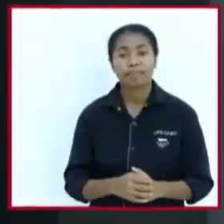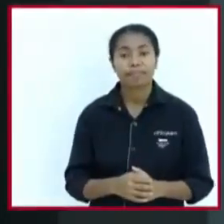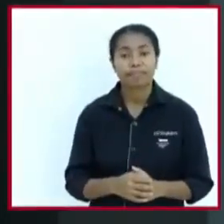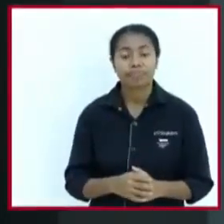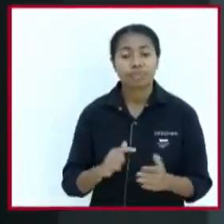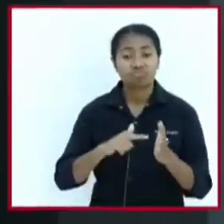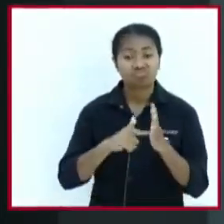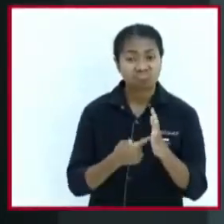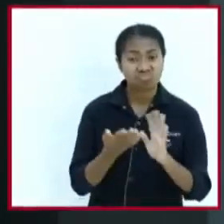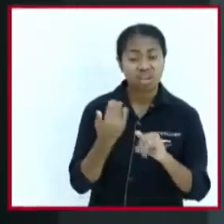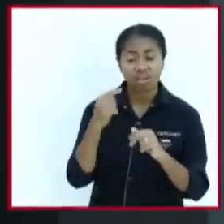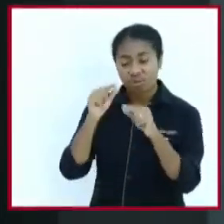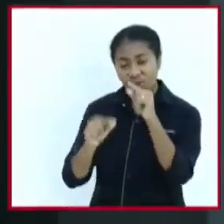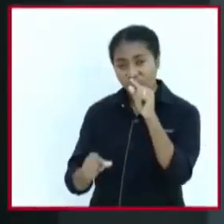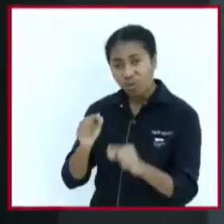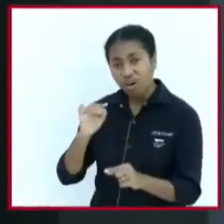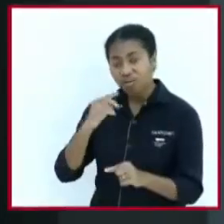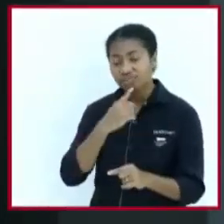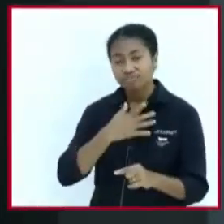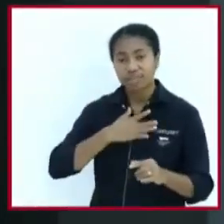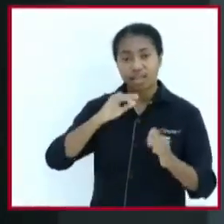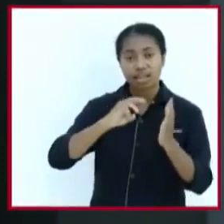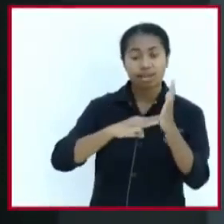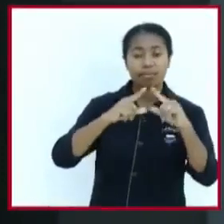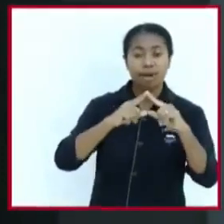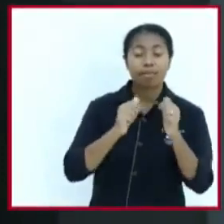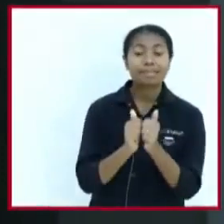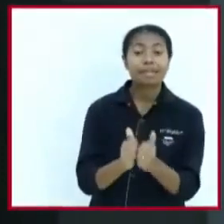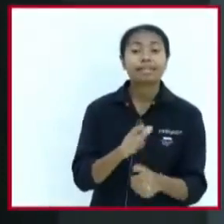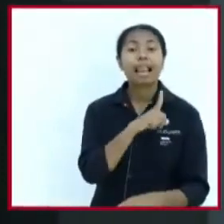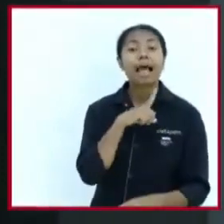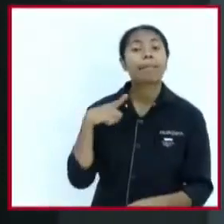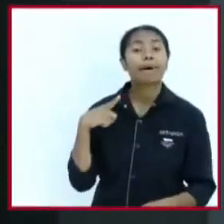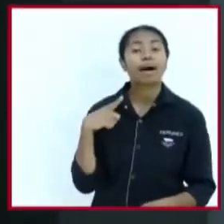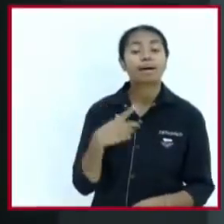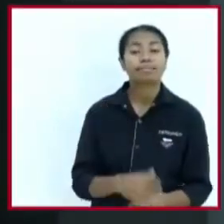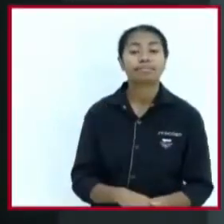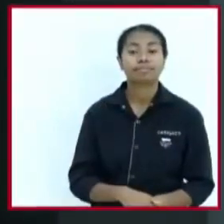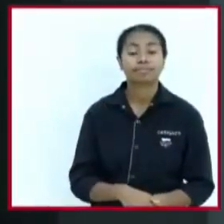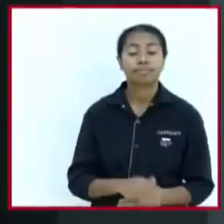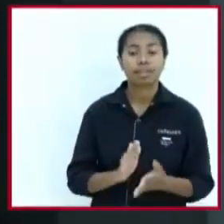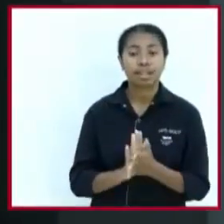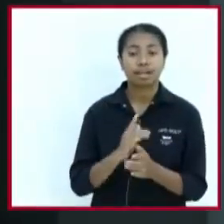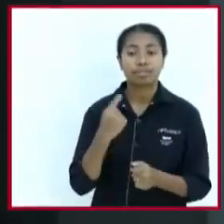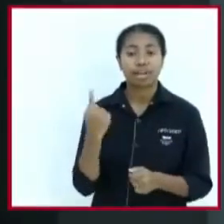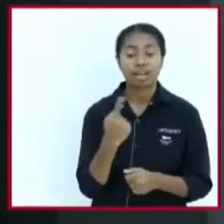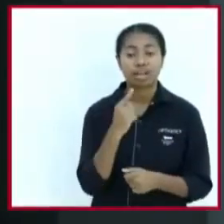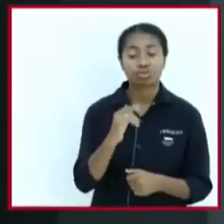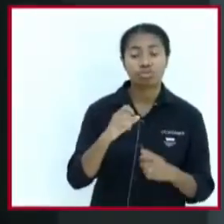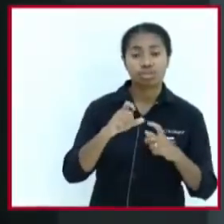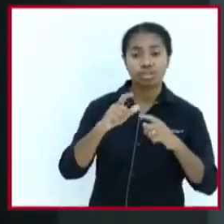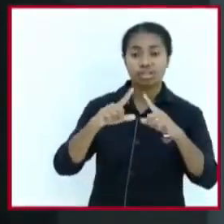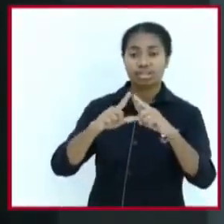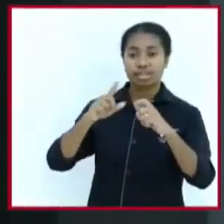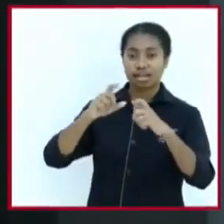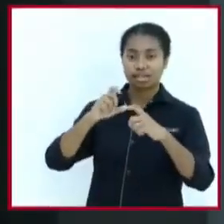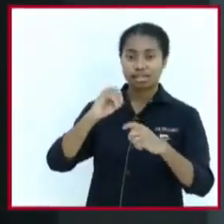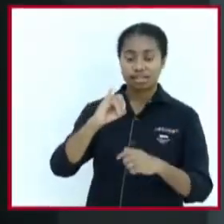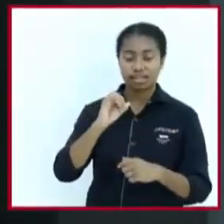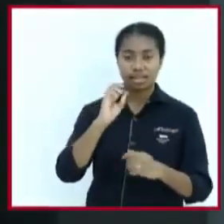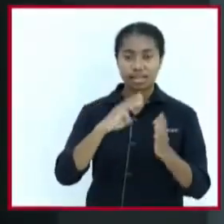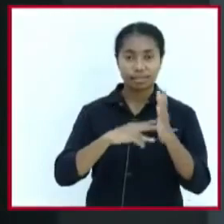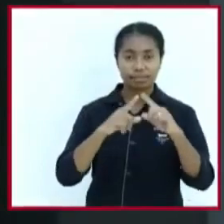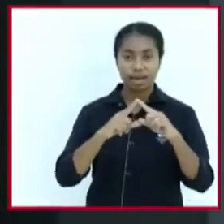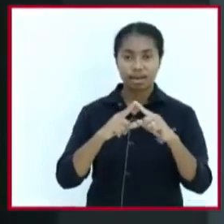orang-orang beriman jaman Perjanjian Lama dan mereka itu saksi-saksi Iman maka di